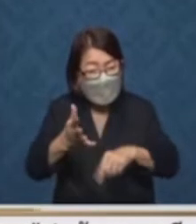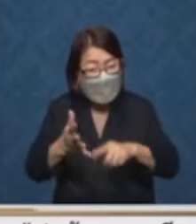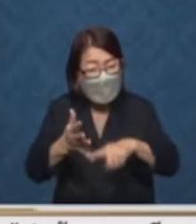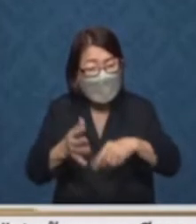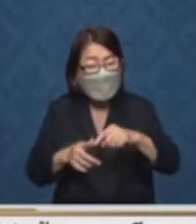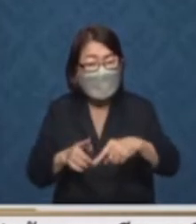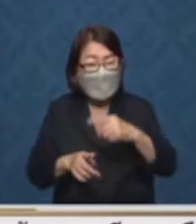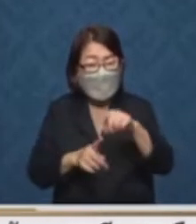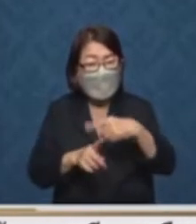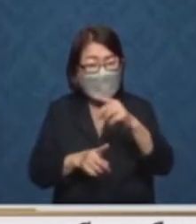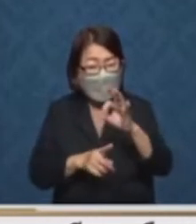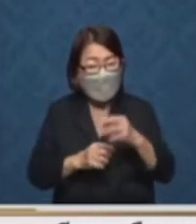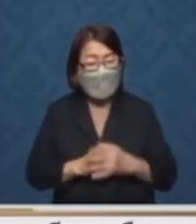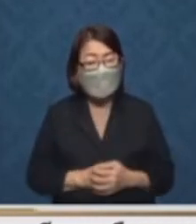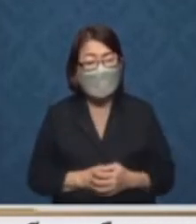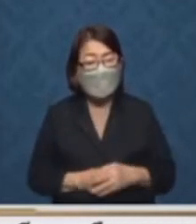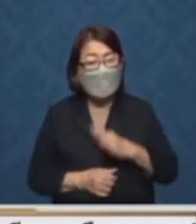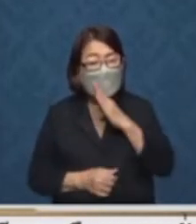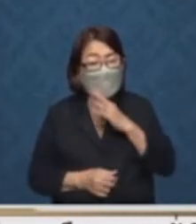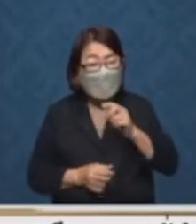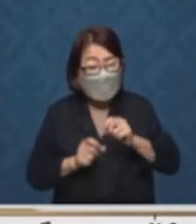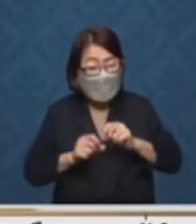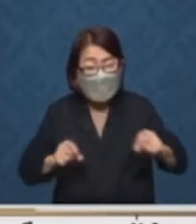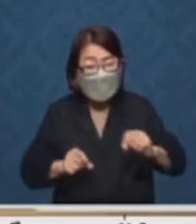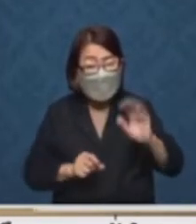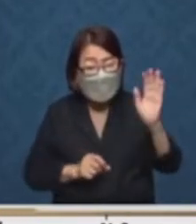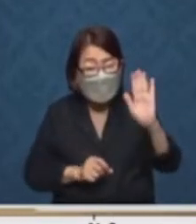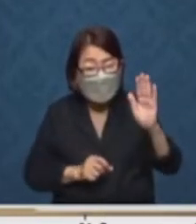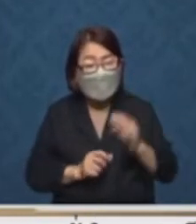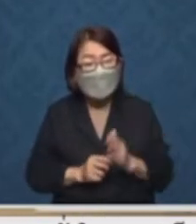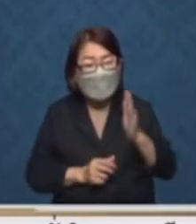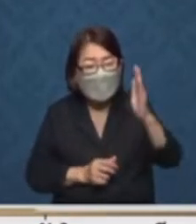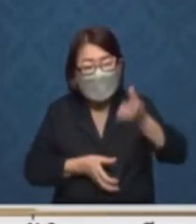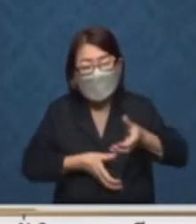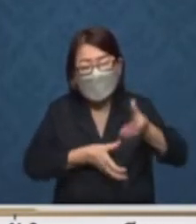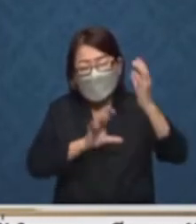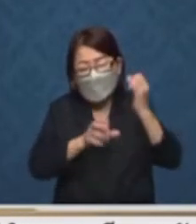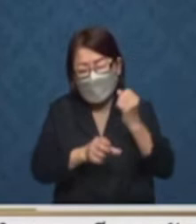ให้จะต้องมาเริ่มต้นในกระบวนการจัดหาใหม่อีก